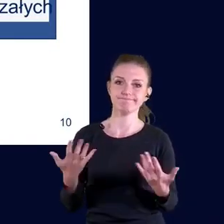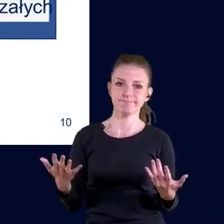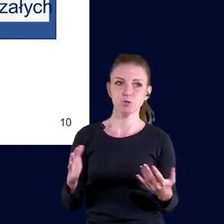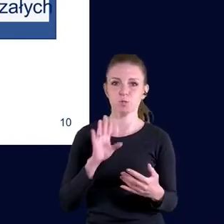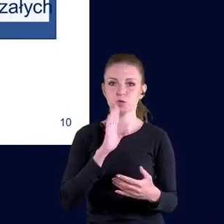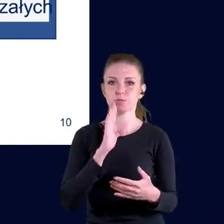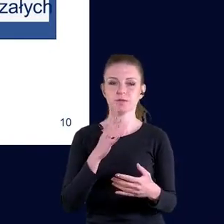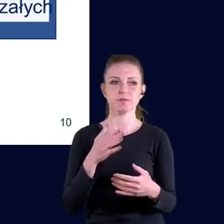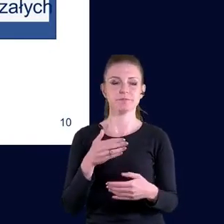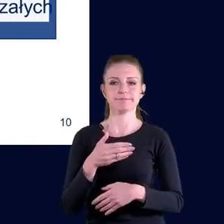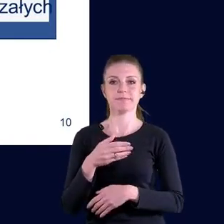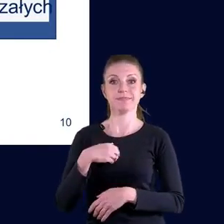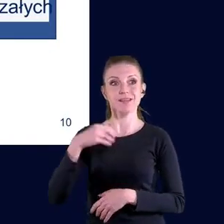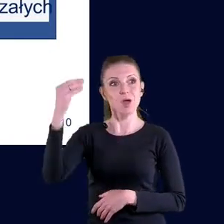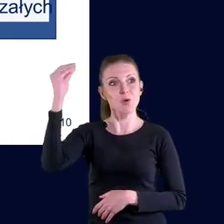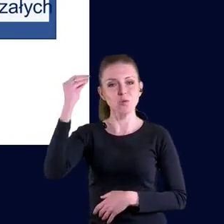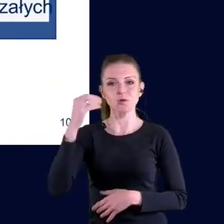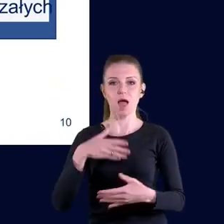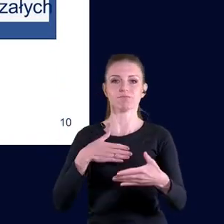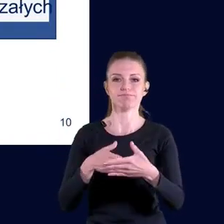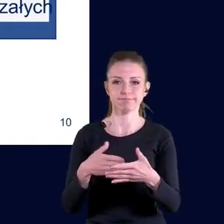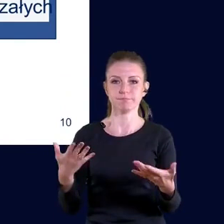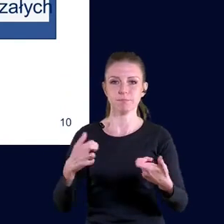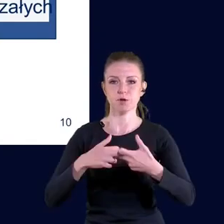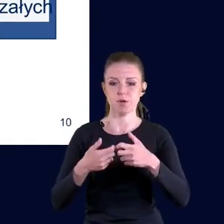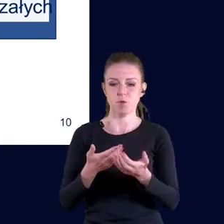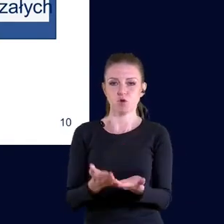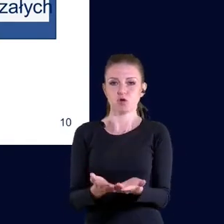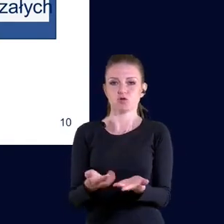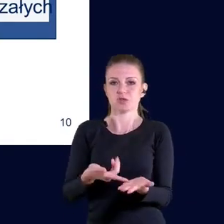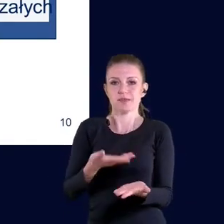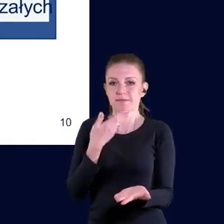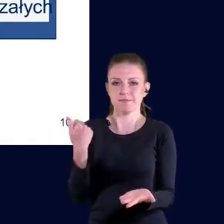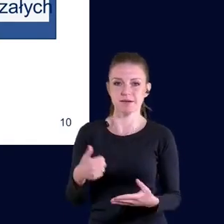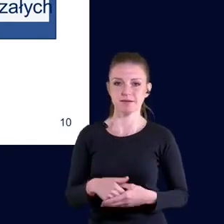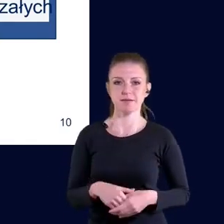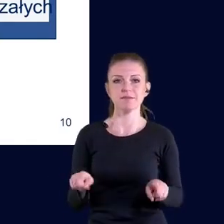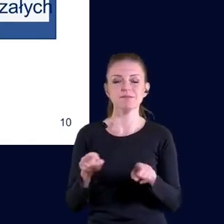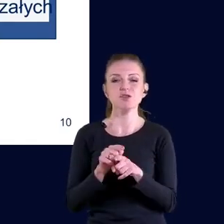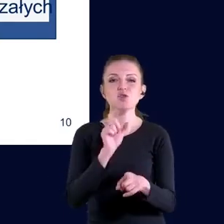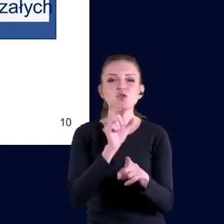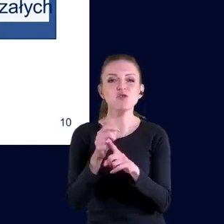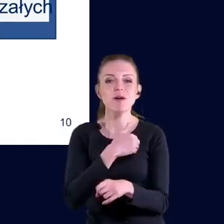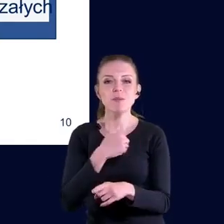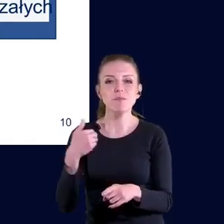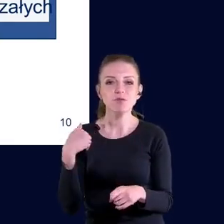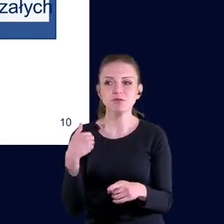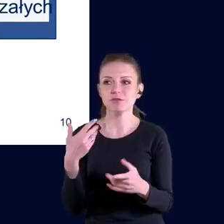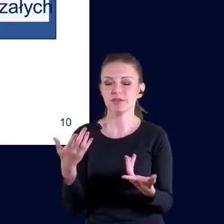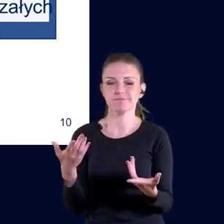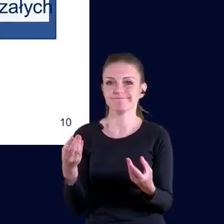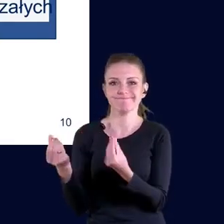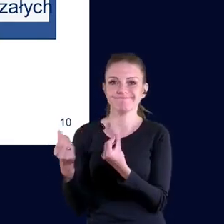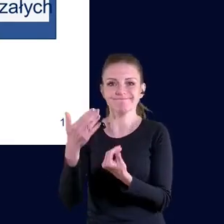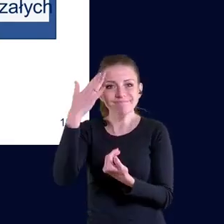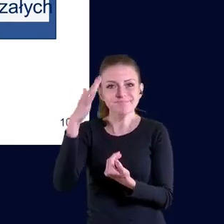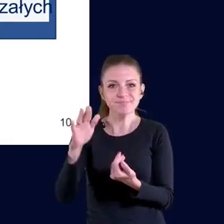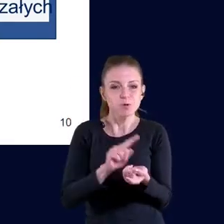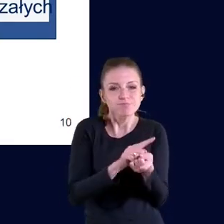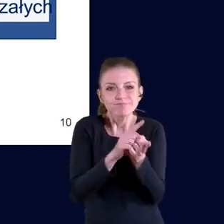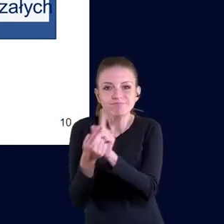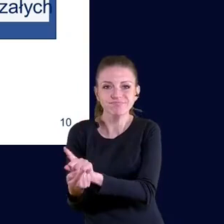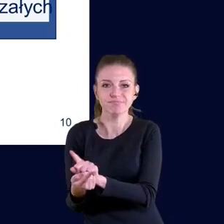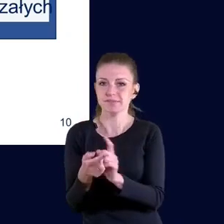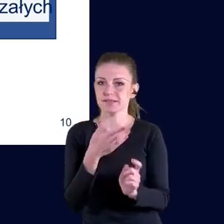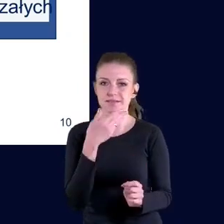edukacyjne dla studentów ale też powoduje stopniowe zanikanie polskiej terminologii wśród studentów i ten problem